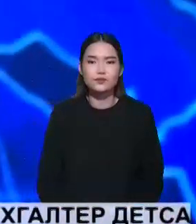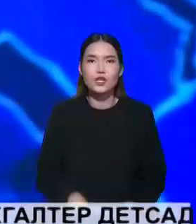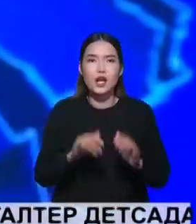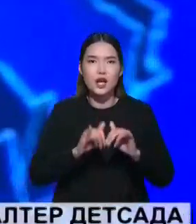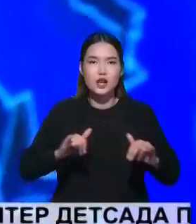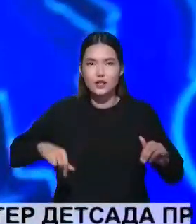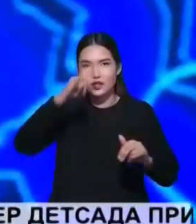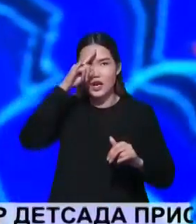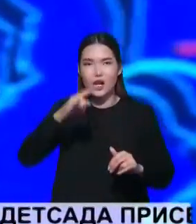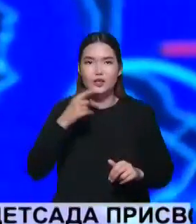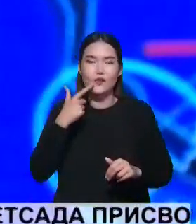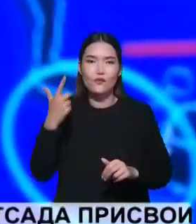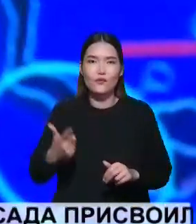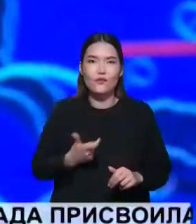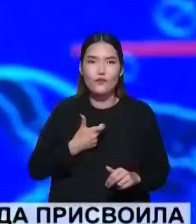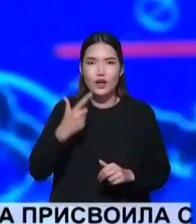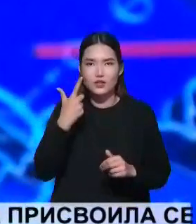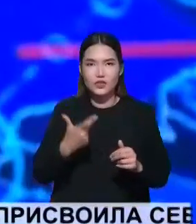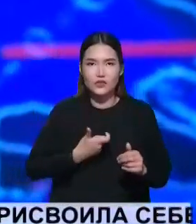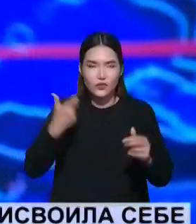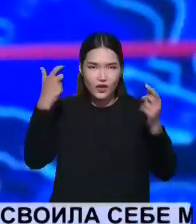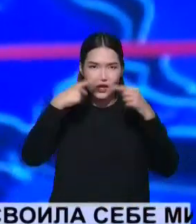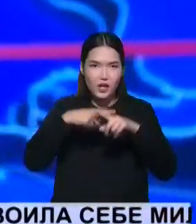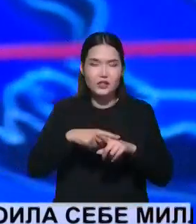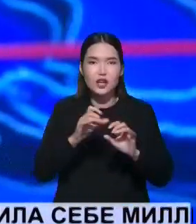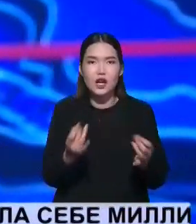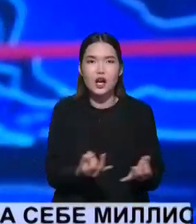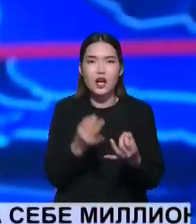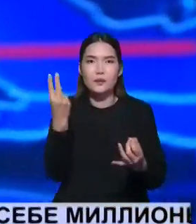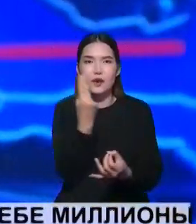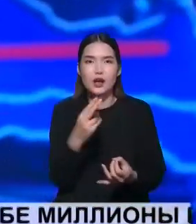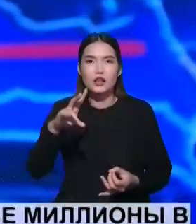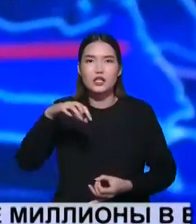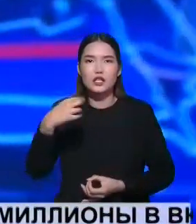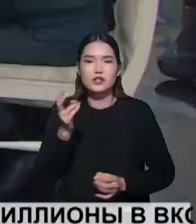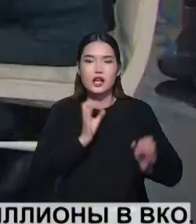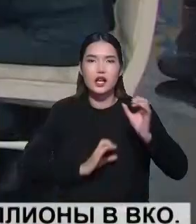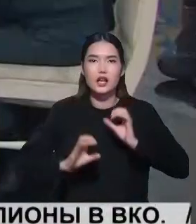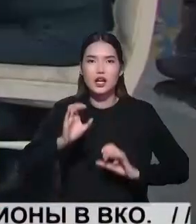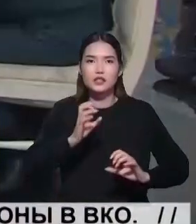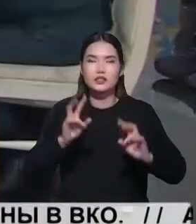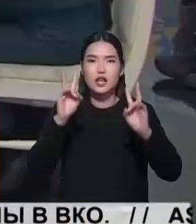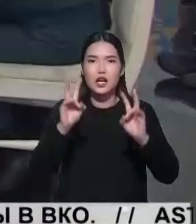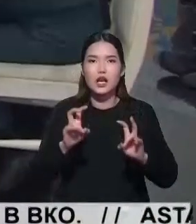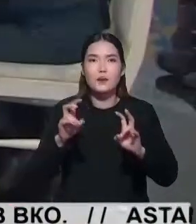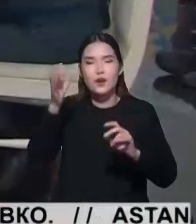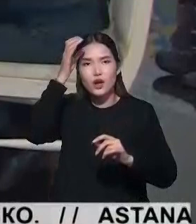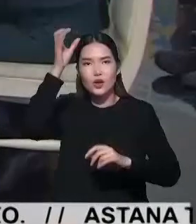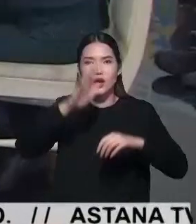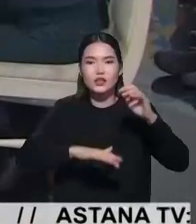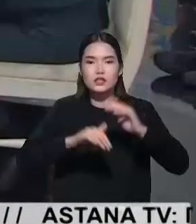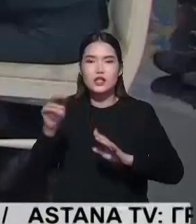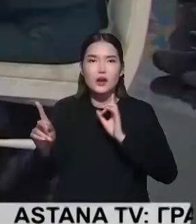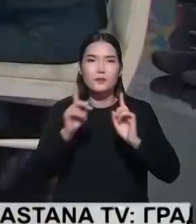Развитие казахстанского вооружения и военной техники обсудили в Астане. В Национальном институте обороны на эту тему прошла научно-практическая